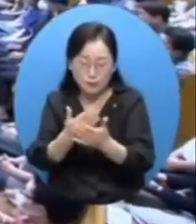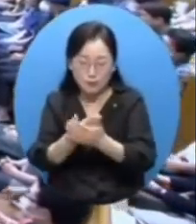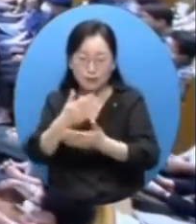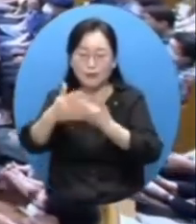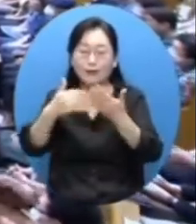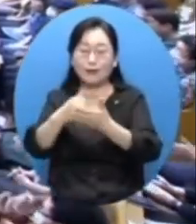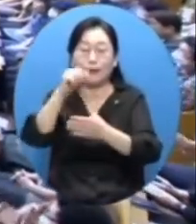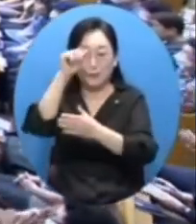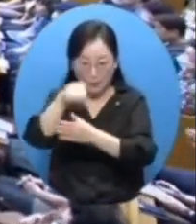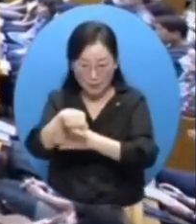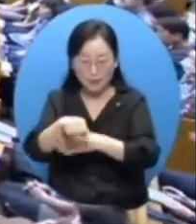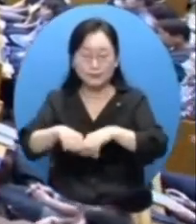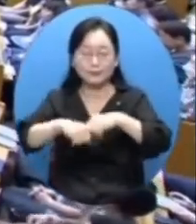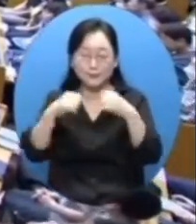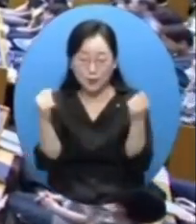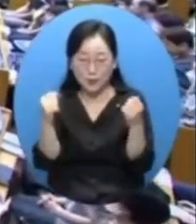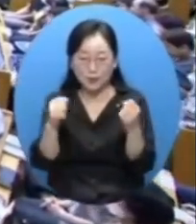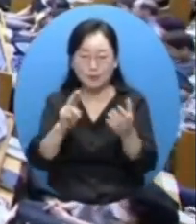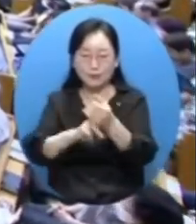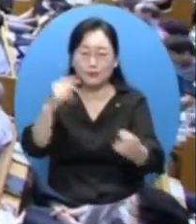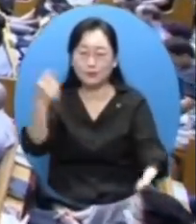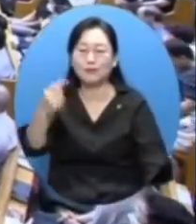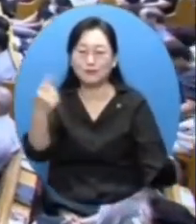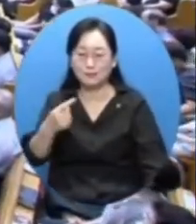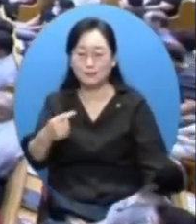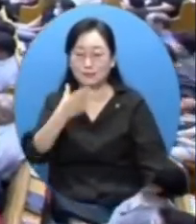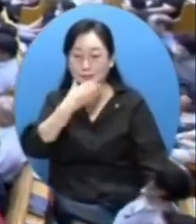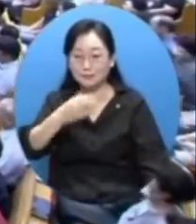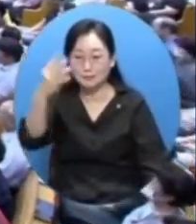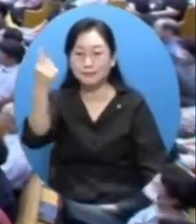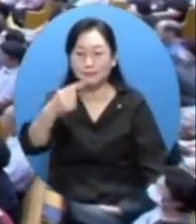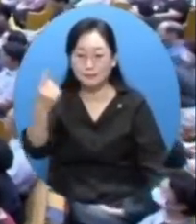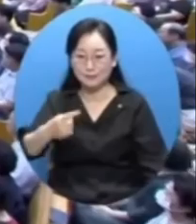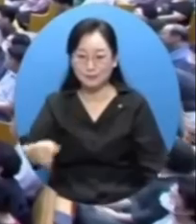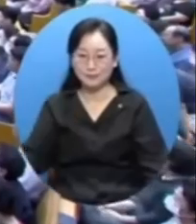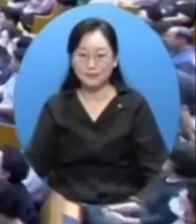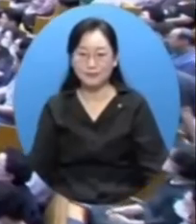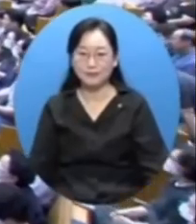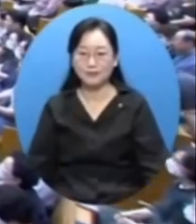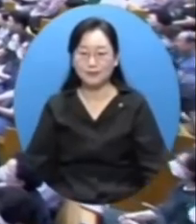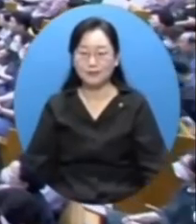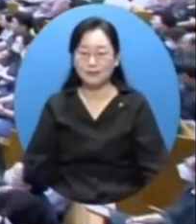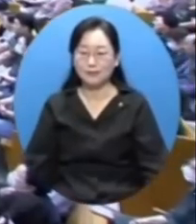할 때 순종하면 기적이 일어나는 것입니다. 축복이 다가오는 것입니다.